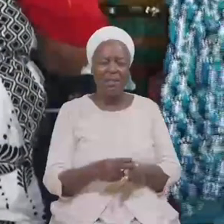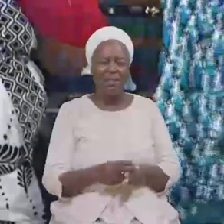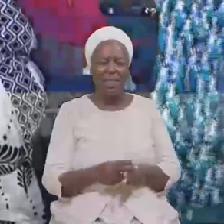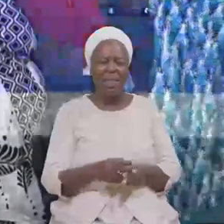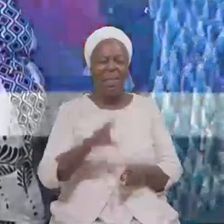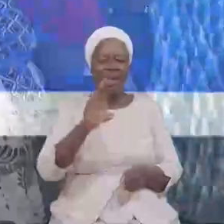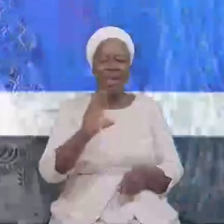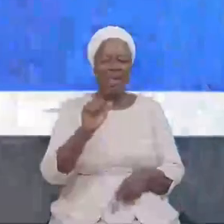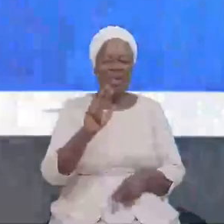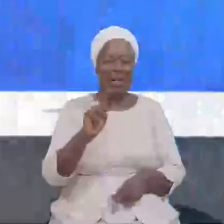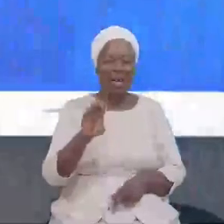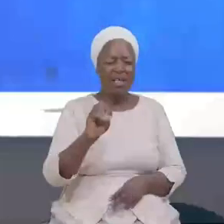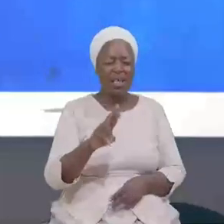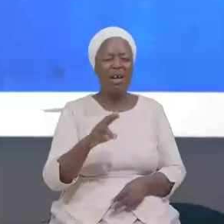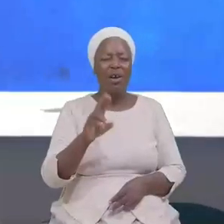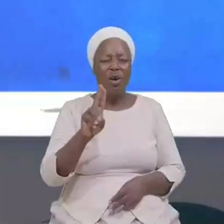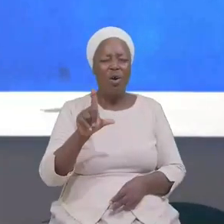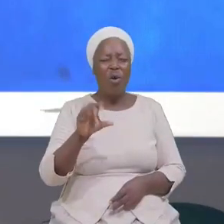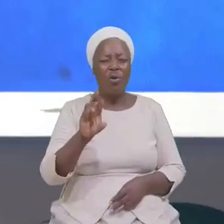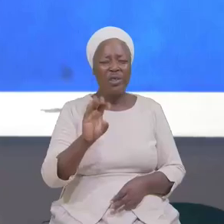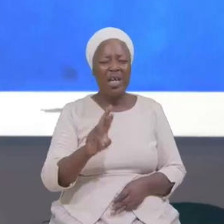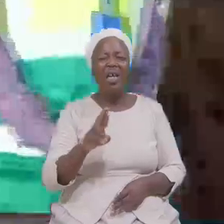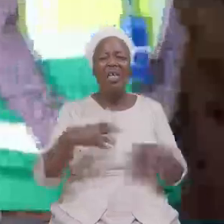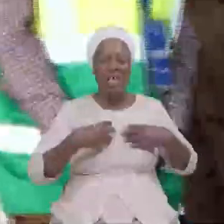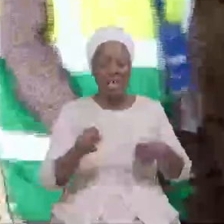Cancer, ulcère, guéris-les maintenant.